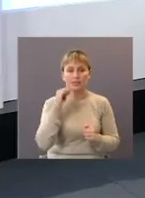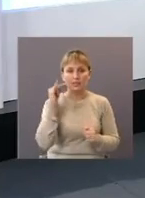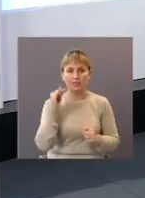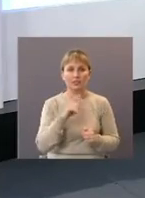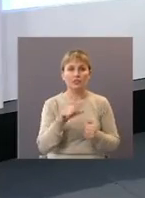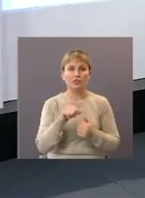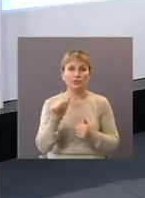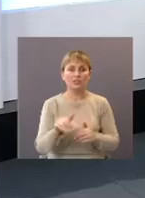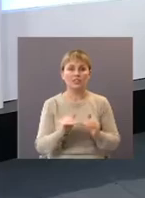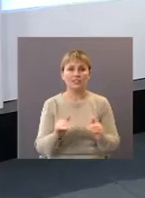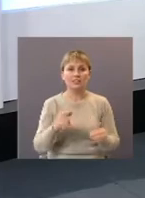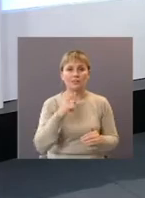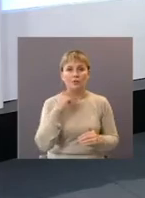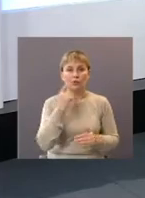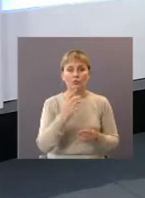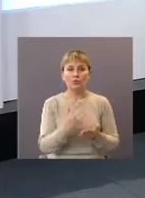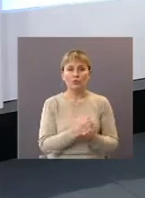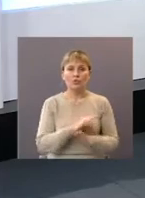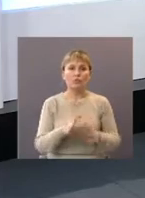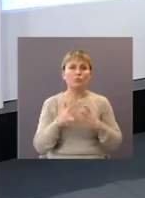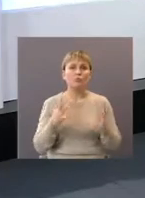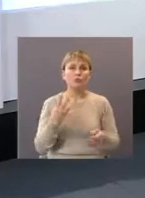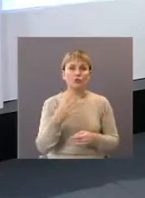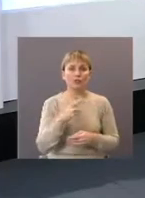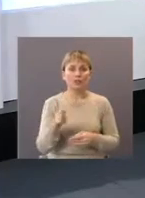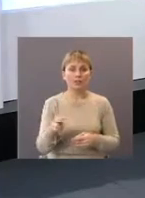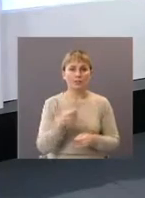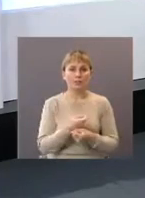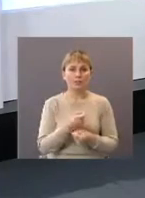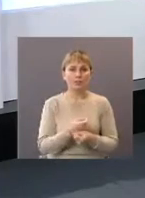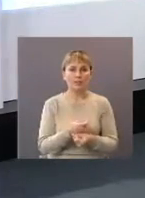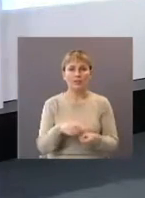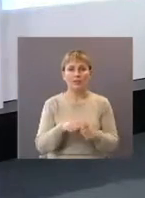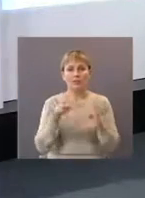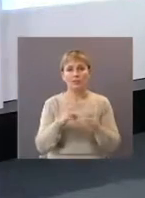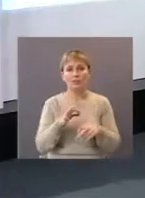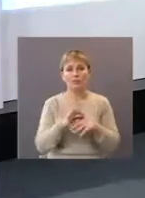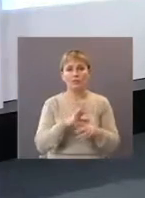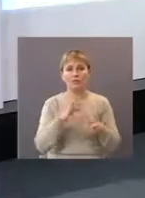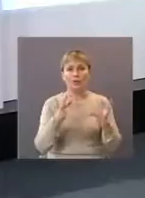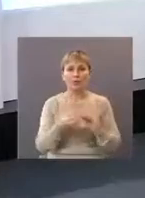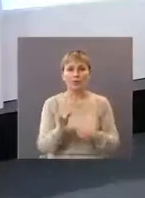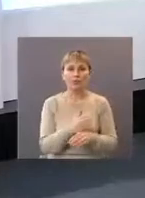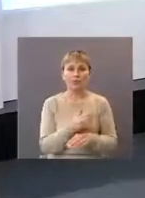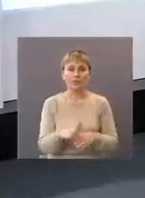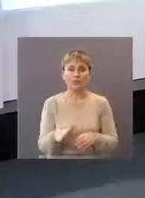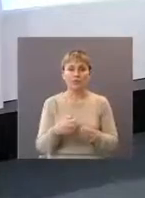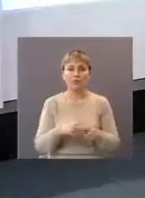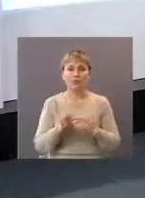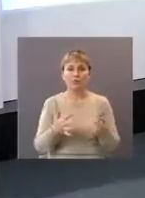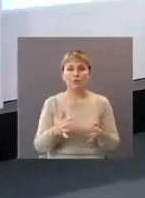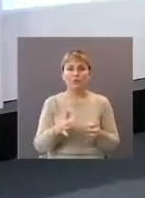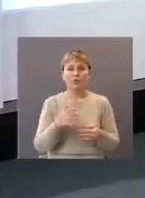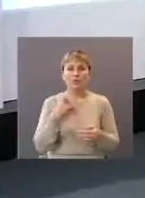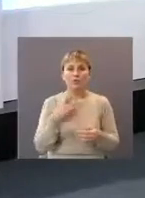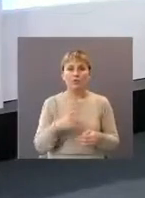за исключением детей, в год приходится не больше 4 литров спирта. Так, эксперты ведут подсчеты, распределяя в данном случае алкоголь